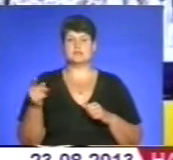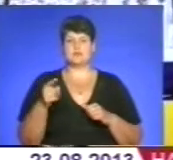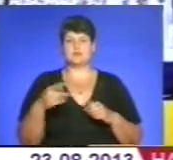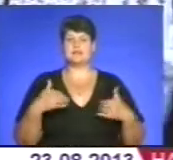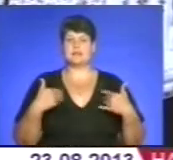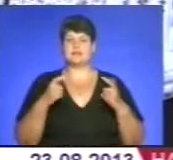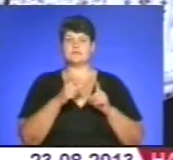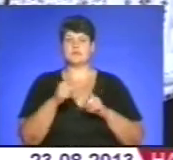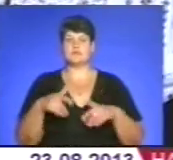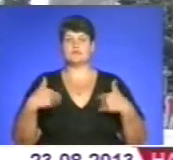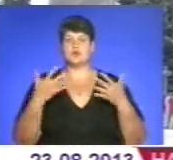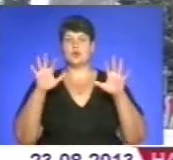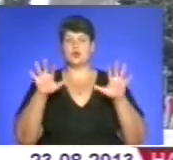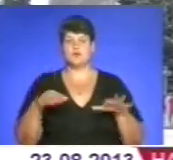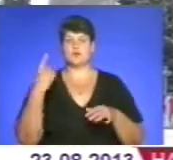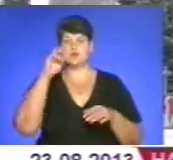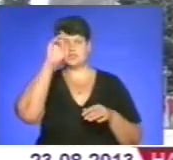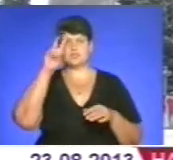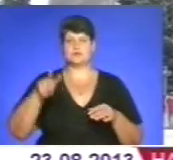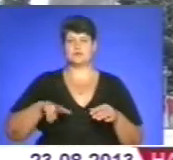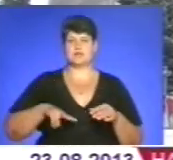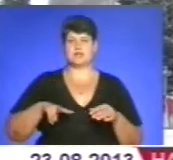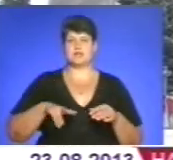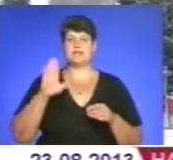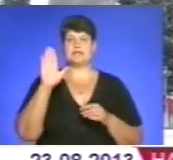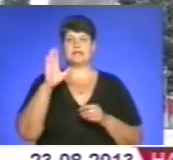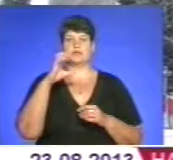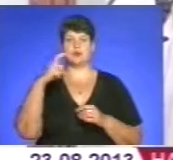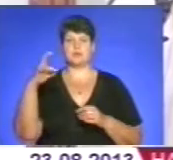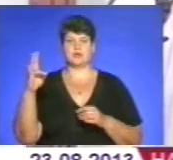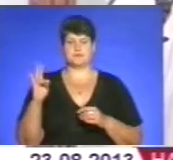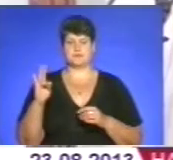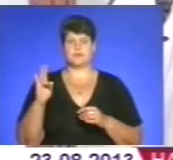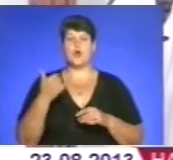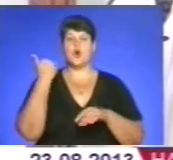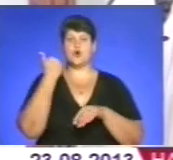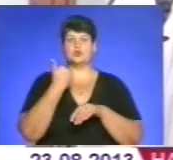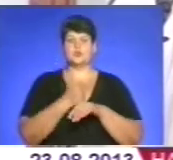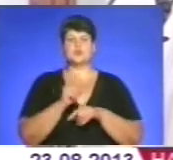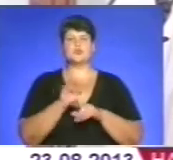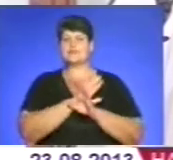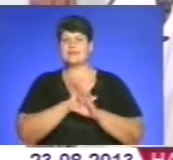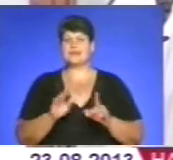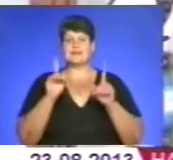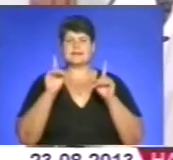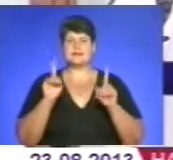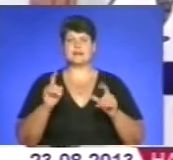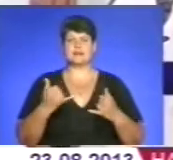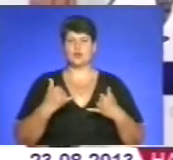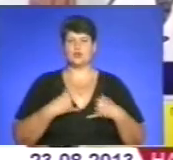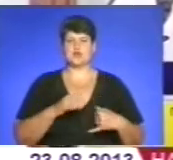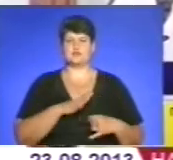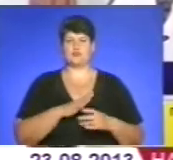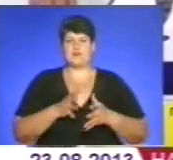до присутніх звернувся голова облдержадміністрації Валентин Хоптян. Головне, щоб не тільки у нас був найбільший